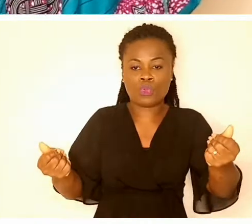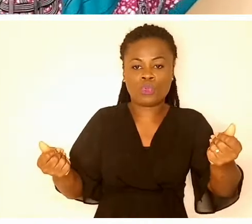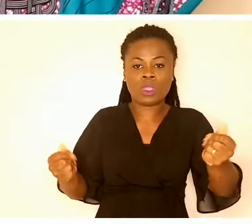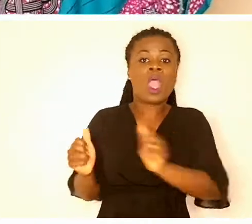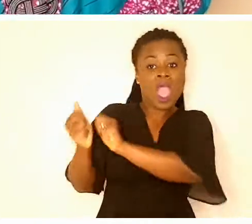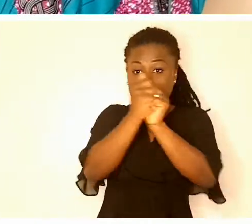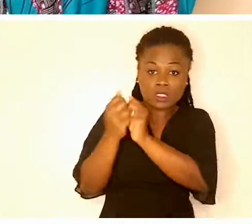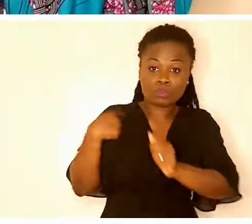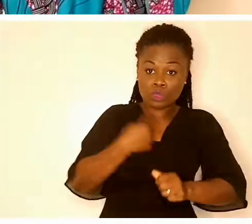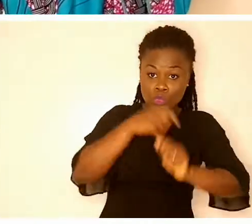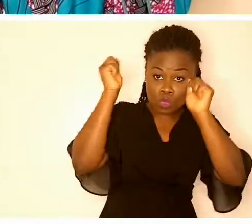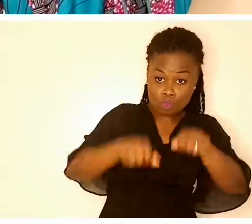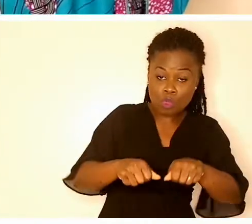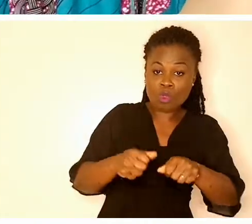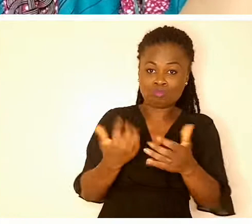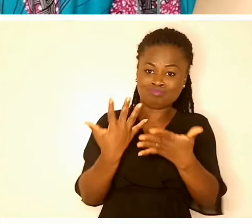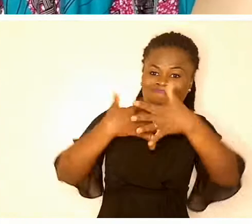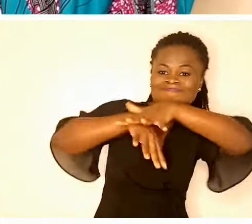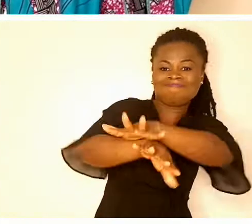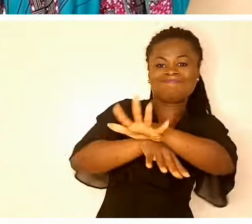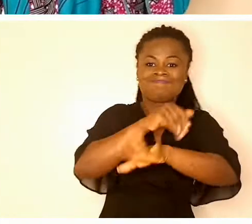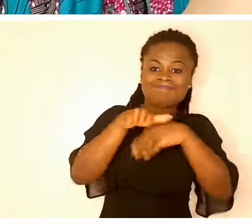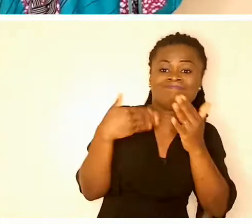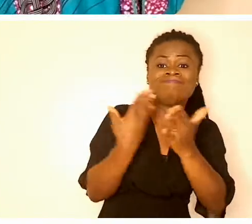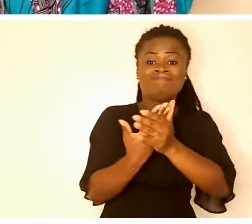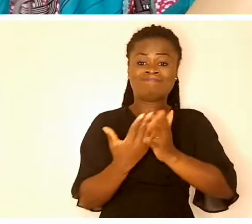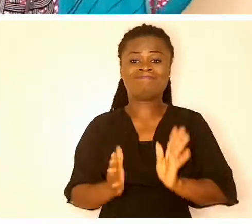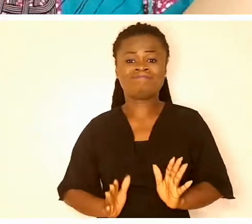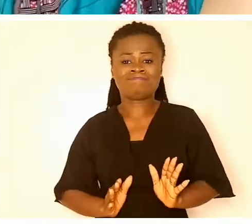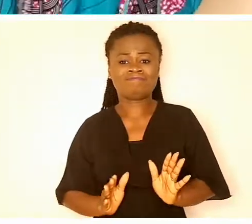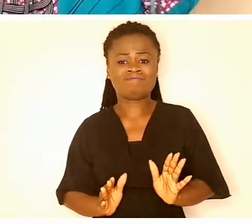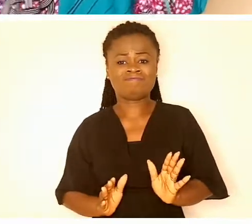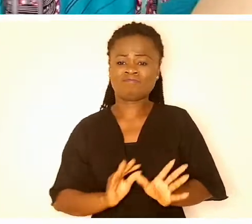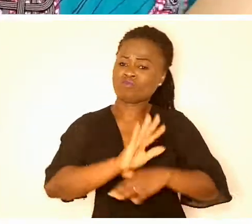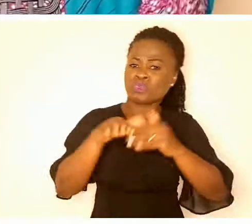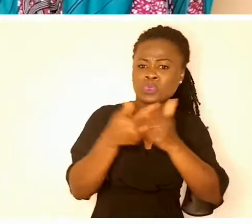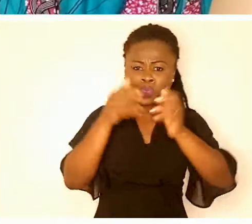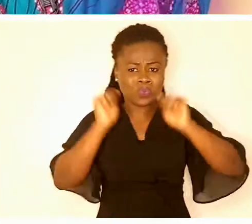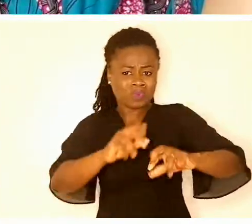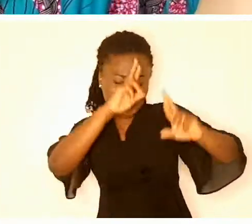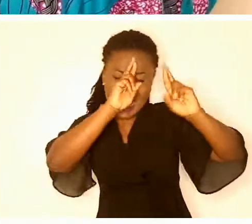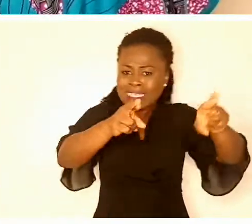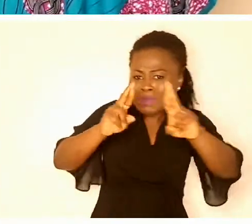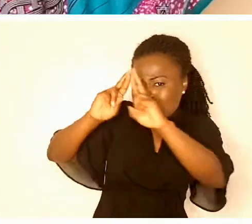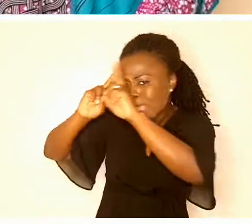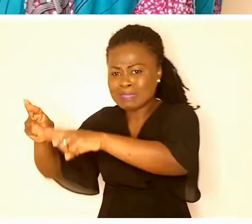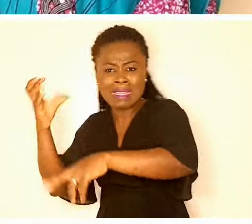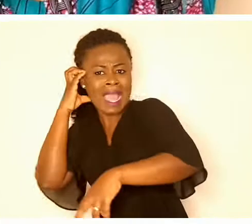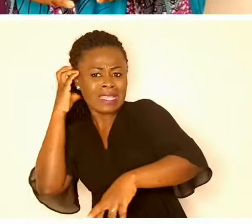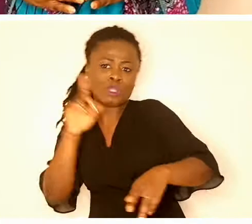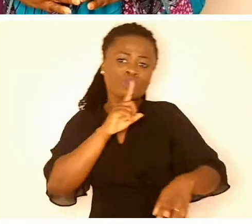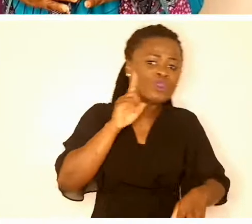arriver à ce monde-là de l'inclusion. Ce monde où tout le monde se respecte, où on se respecte